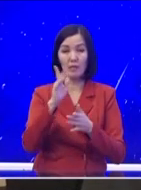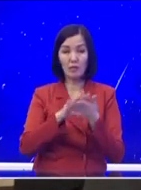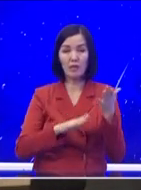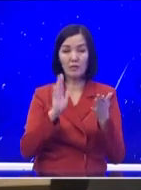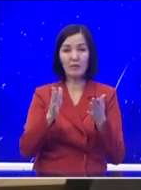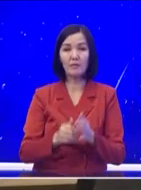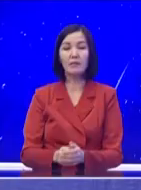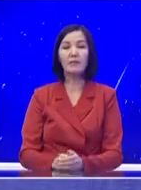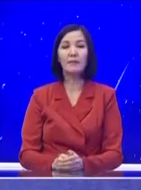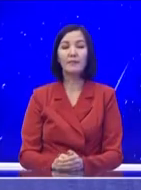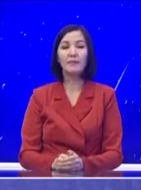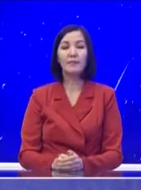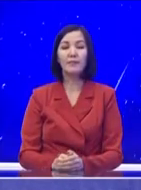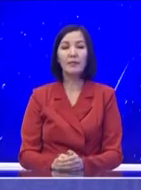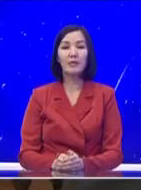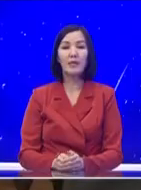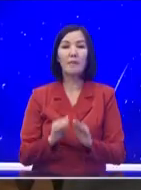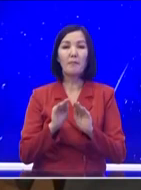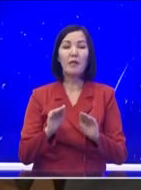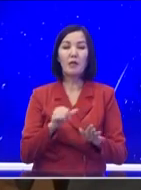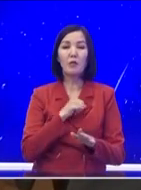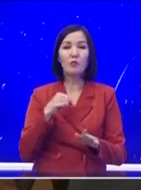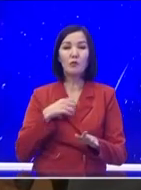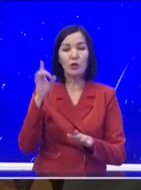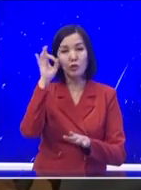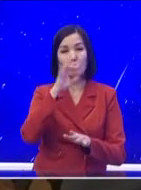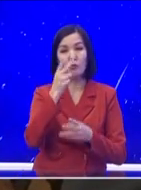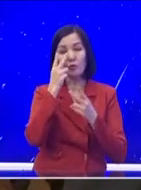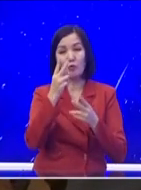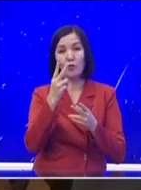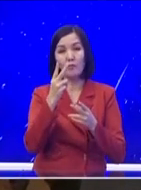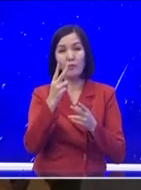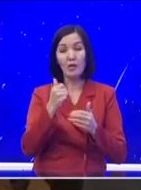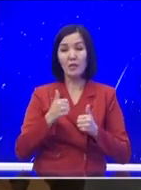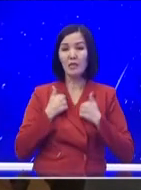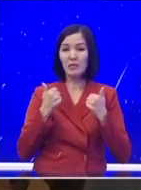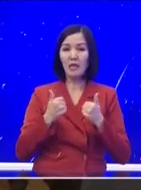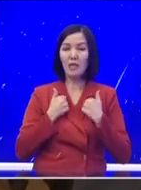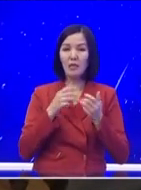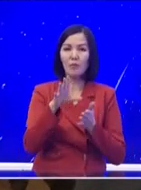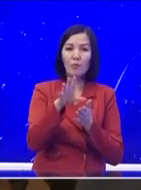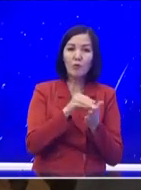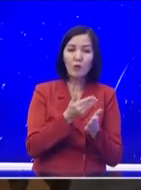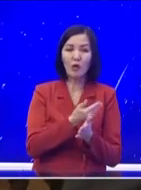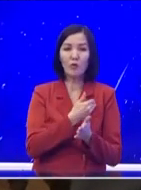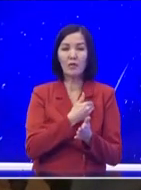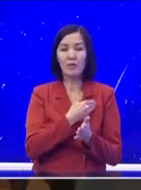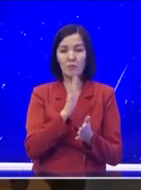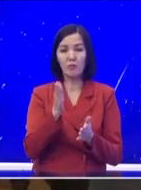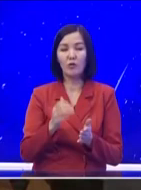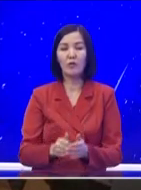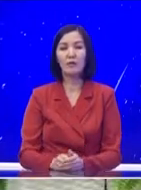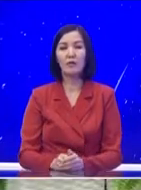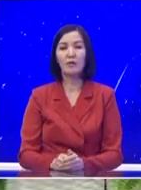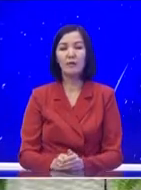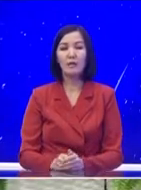жеңістерге жетеміз деп ойлаймын. Ал енді бұл балалар өзі чемпионды көріп, осындай бір аңсаған әр адамның өз арманы бар, соған жетуге деген бір талпыныс береді деп